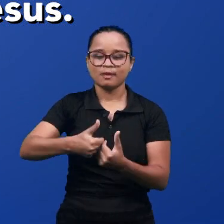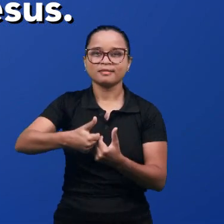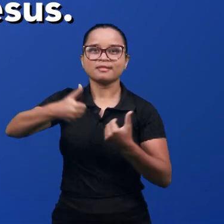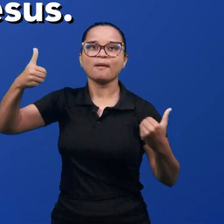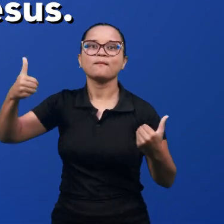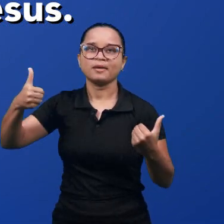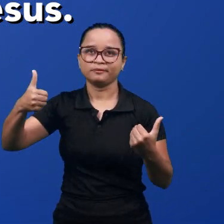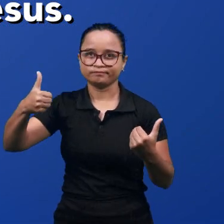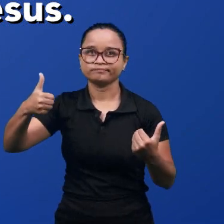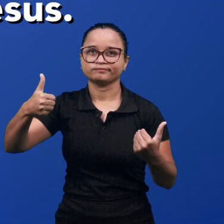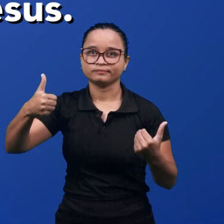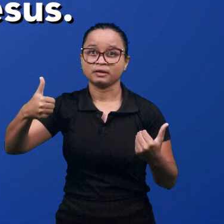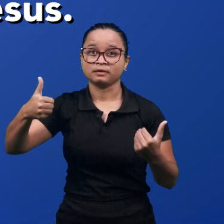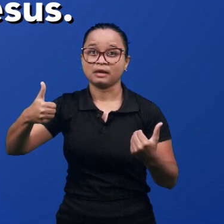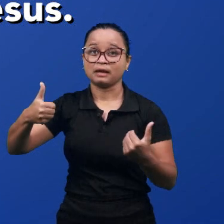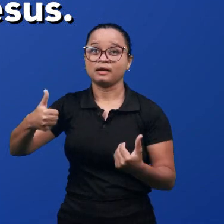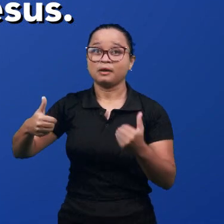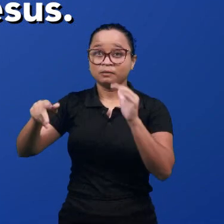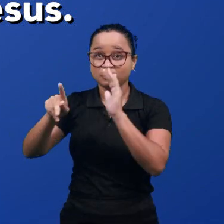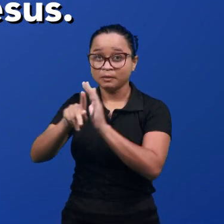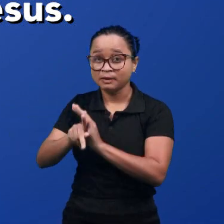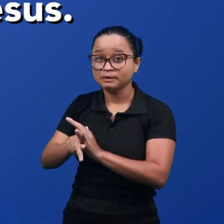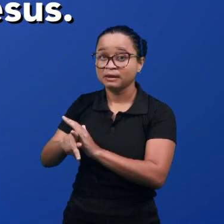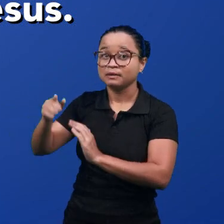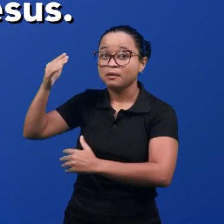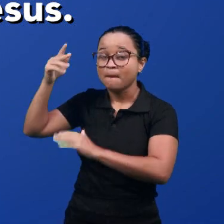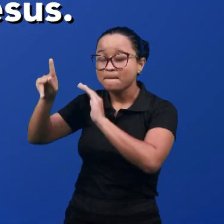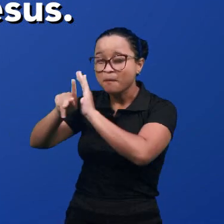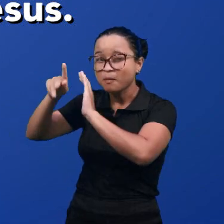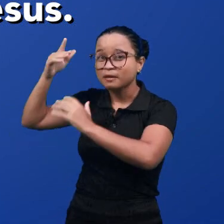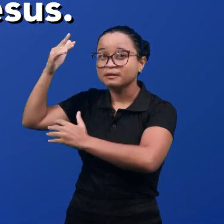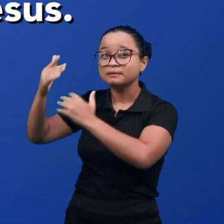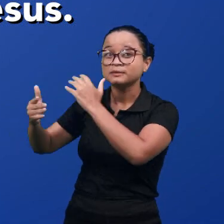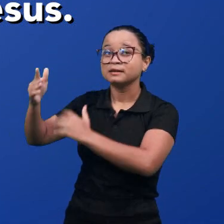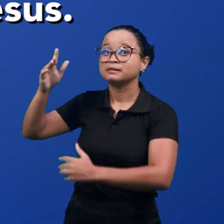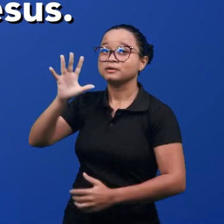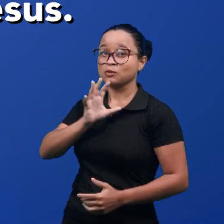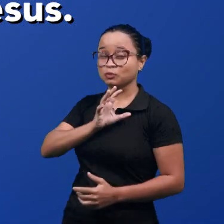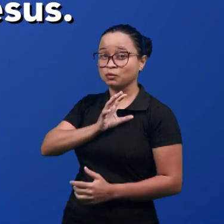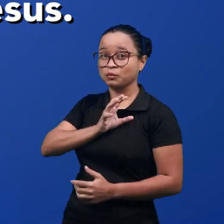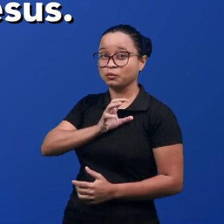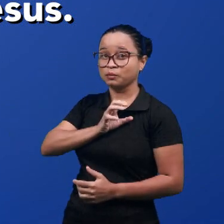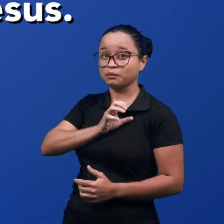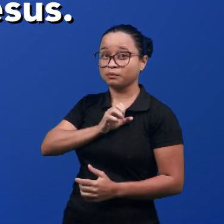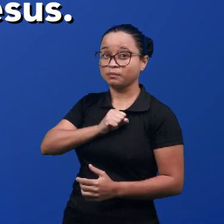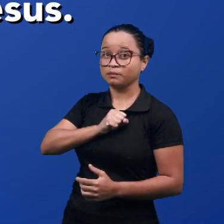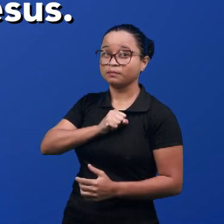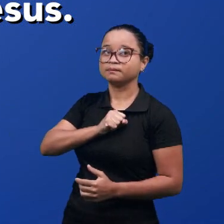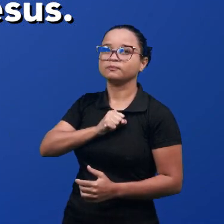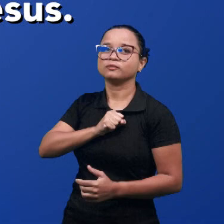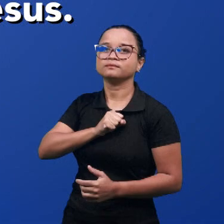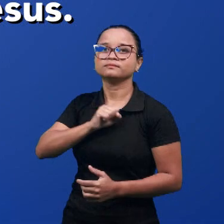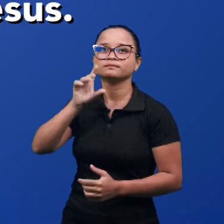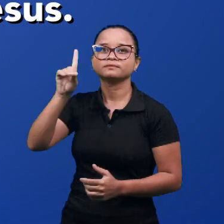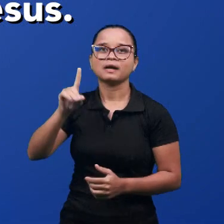avant la fondation du monde, pour que nous soyons saints et irrépréhensibles devant lui en amour.